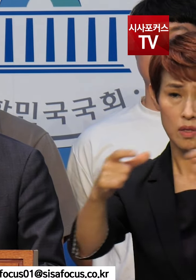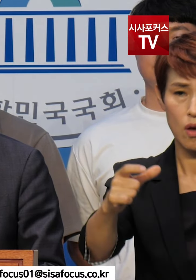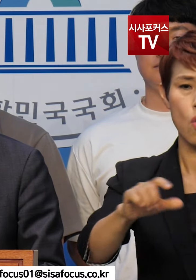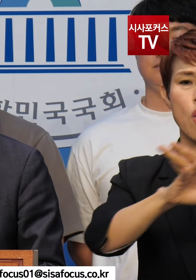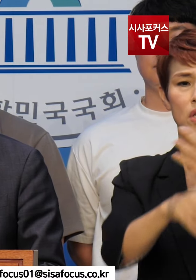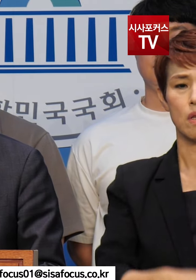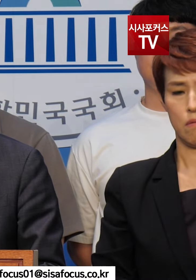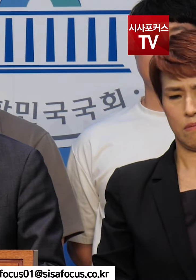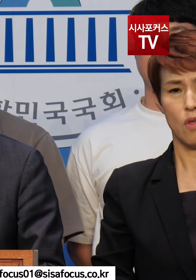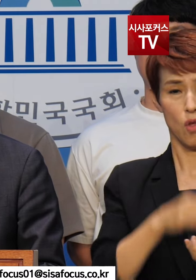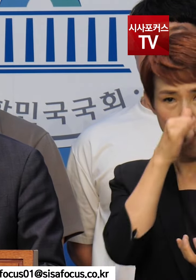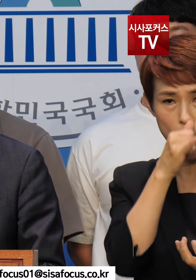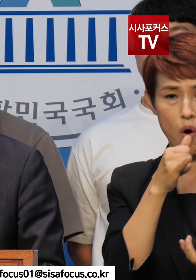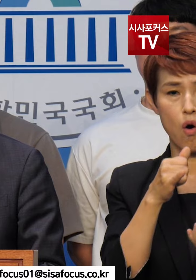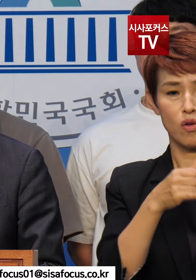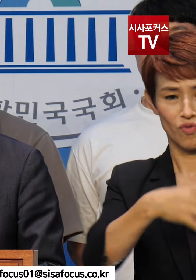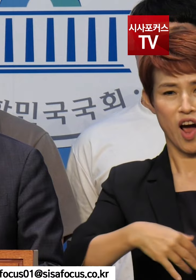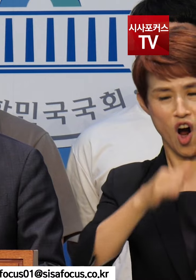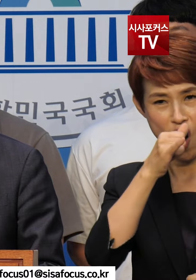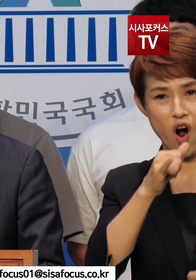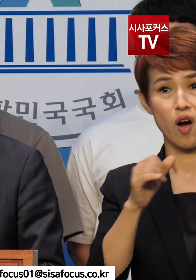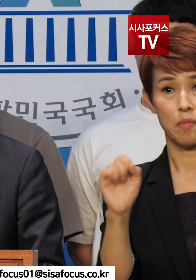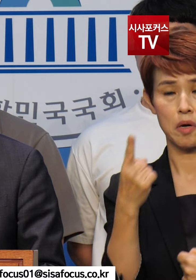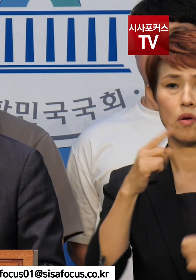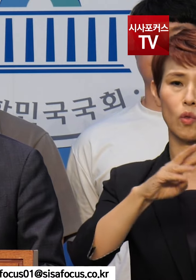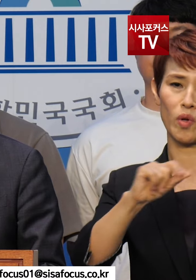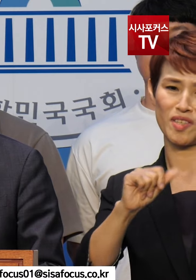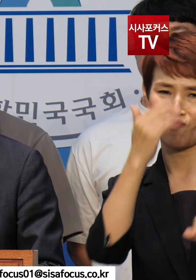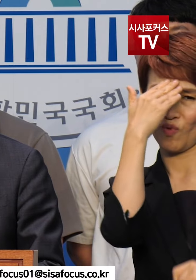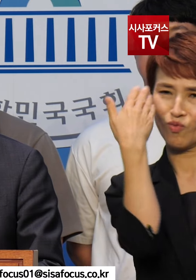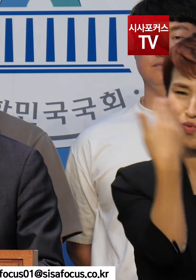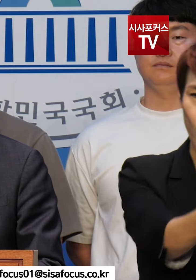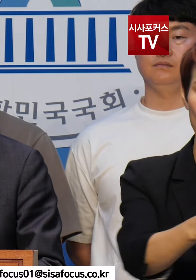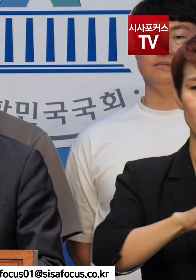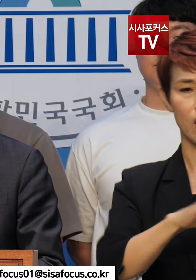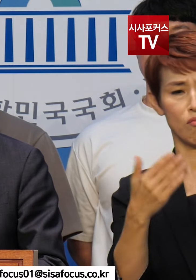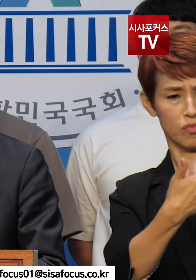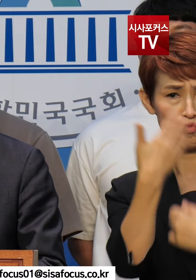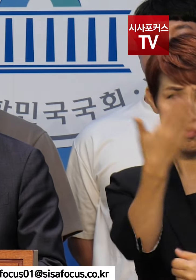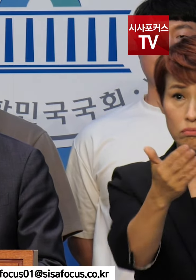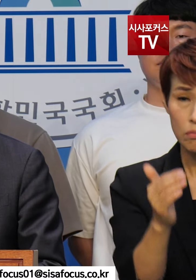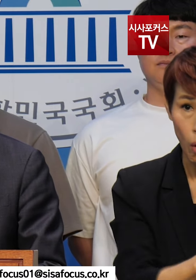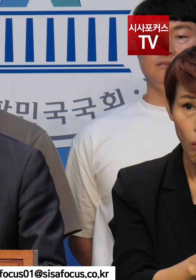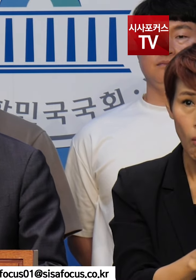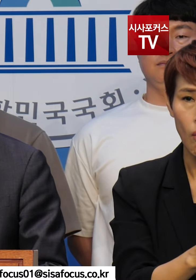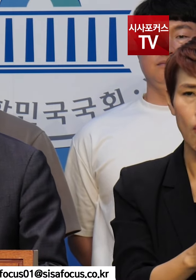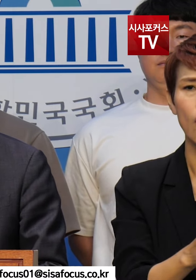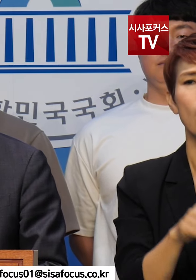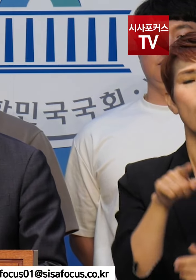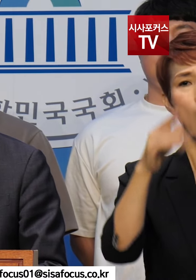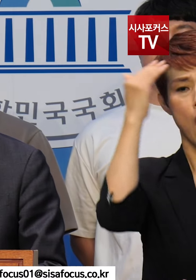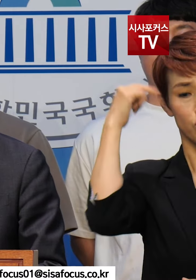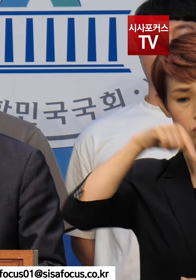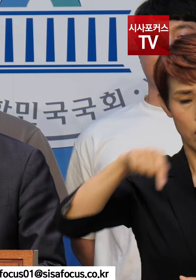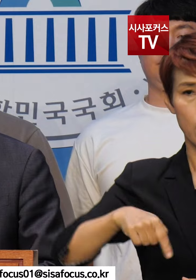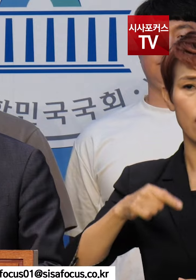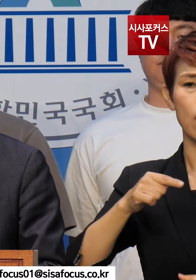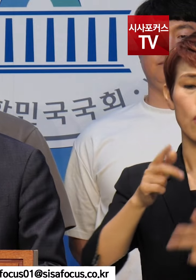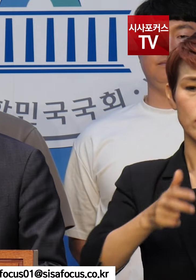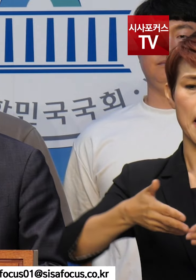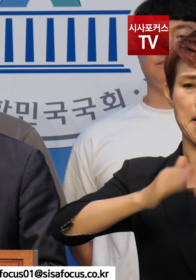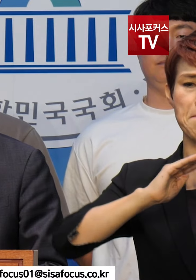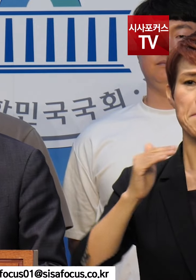이유로 토지를 무상으로 임대해주고 각종 세제 혜택을 제공했습니다. 니또덴코는 한국에 공장을 세우고